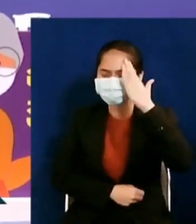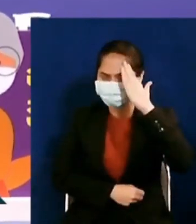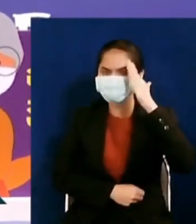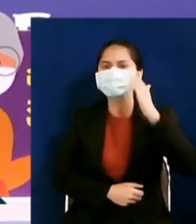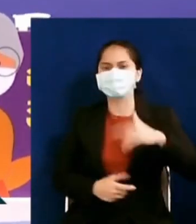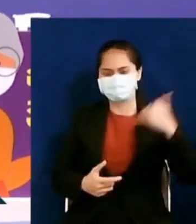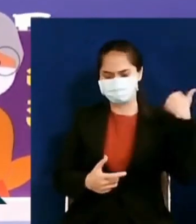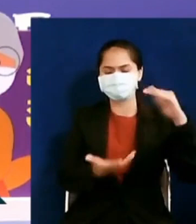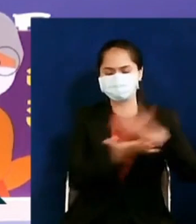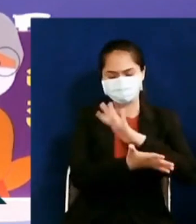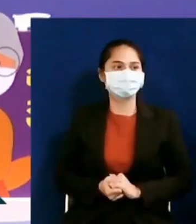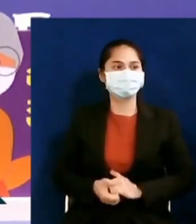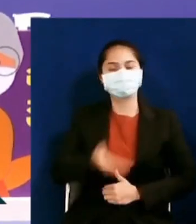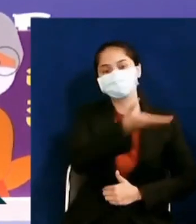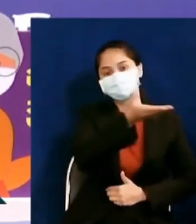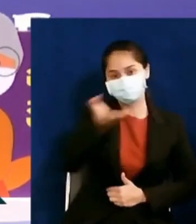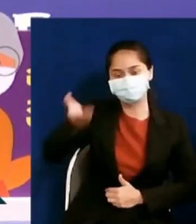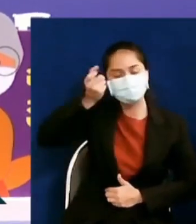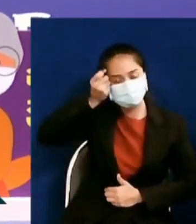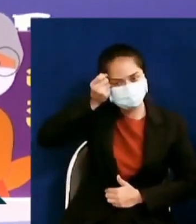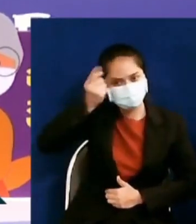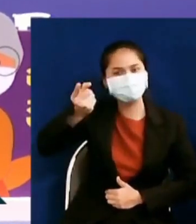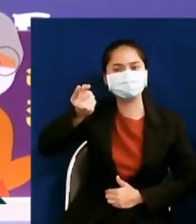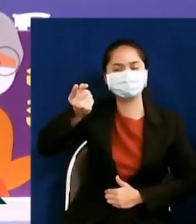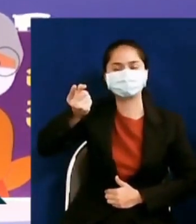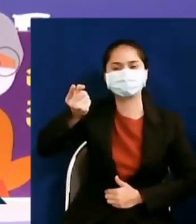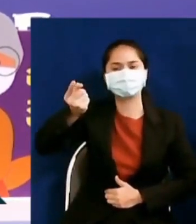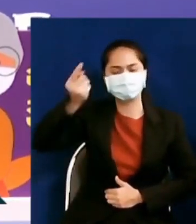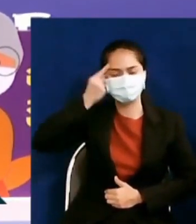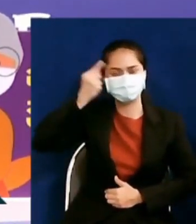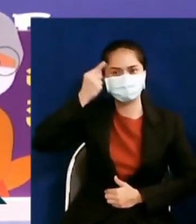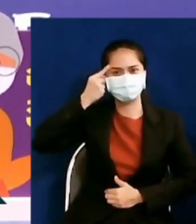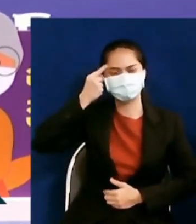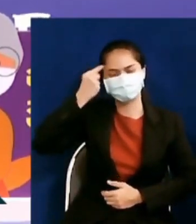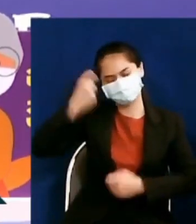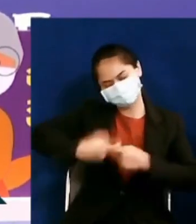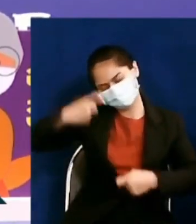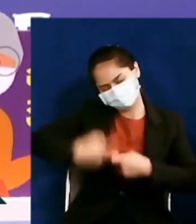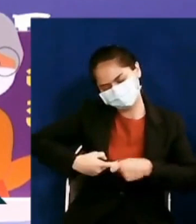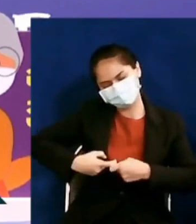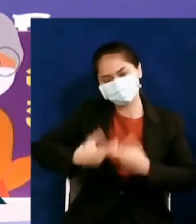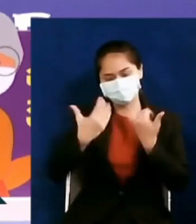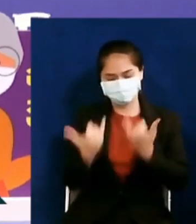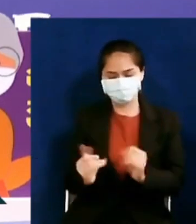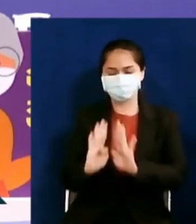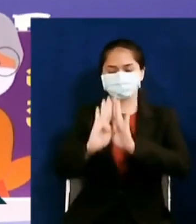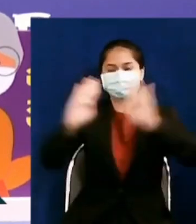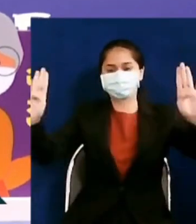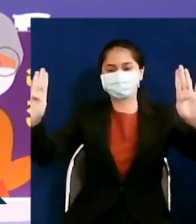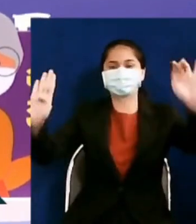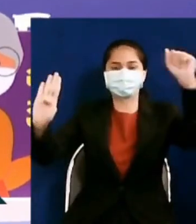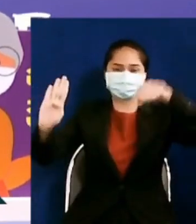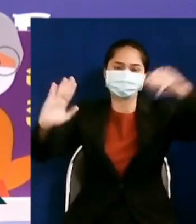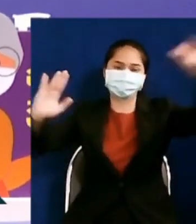บวกยีน1เป็นลบหรือตำแหน่ง1เป็นบวกตำแหน่ง1เป็นลบจะสรุปไม่ได้ดังนั้นการกำหนดไว้อย่างนี้เนี่ยจึงมี